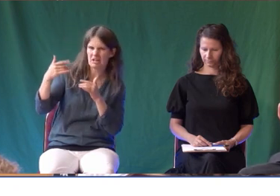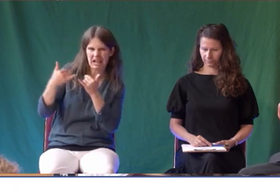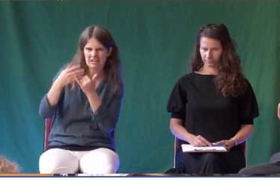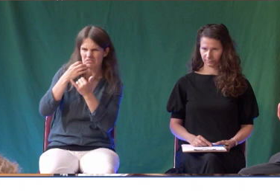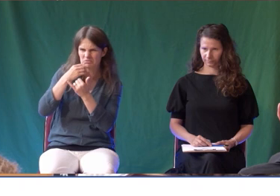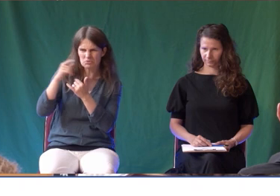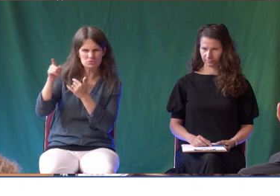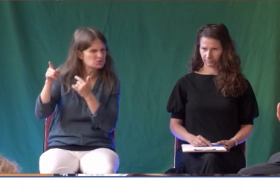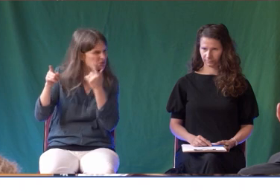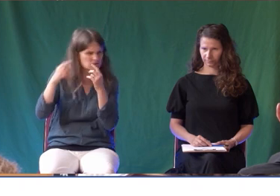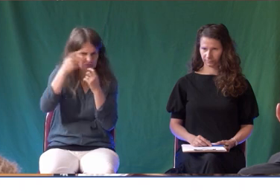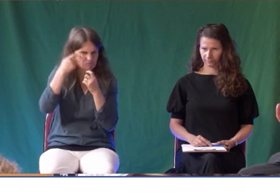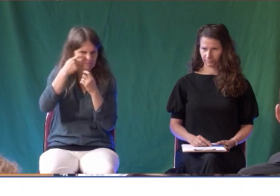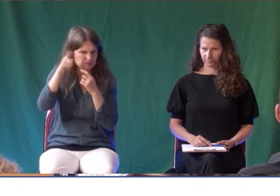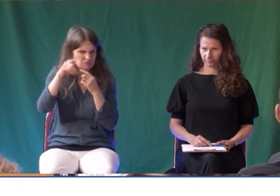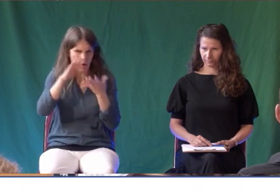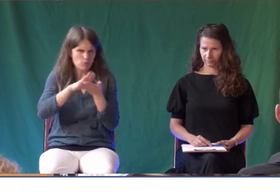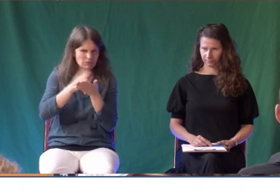getrennt werden